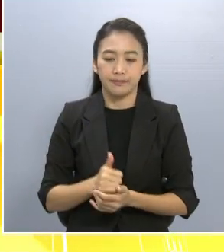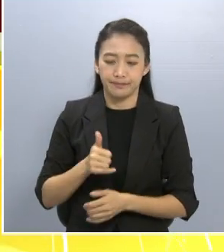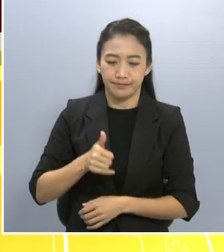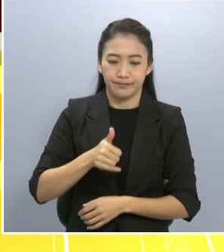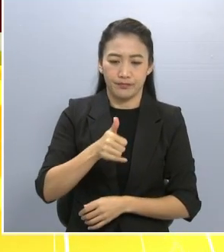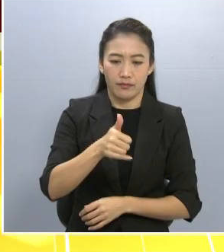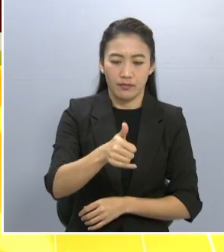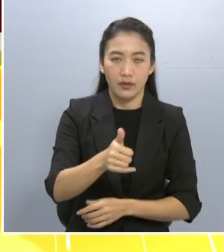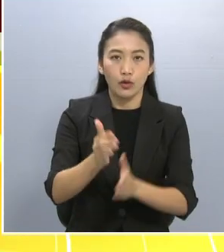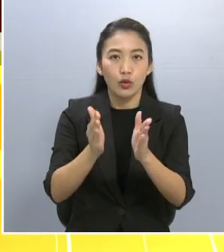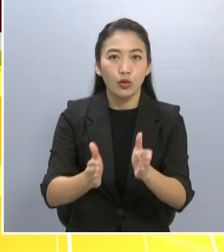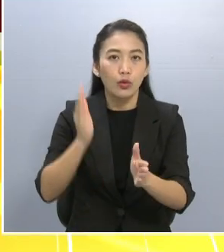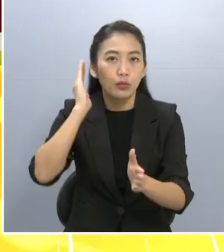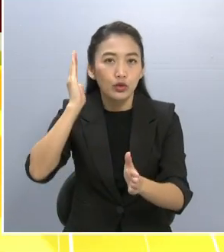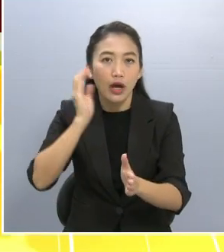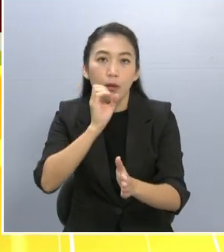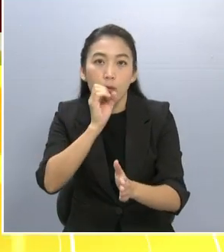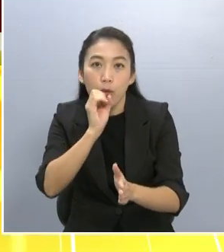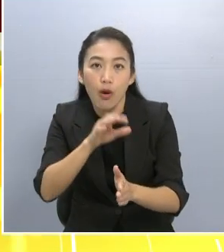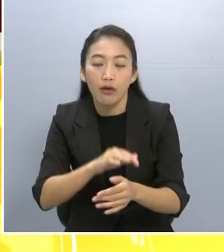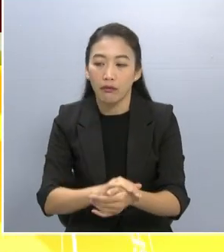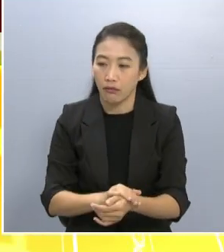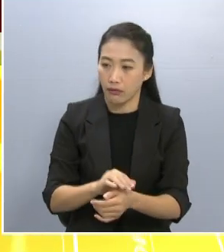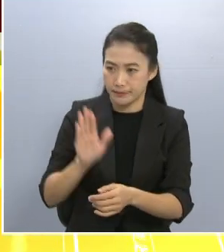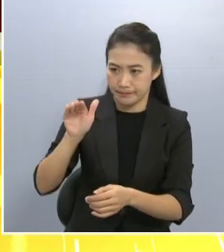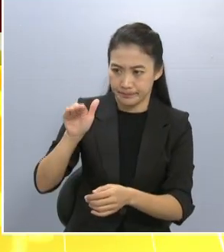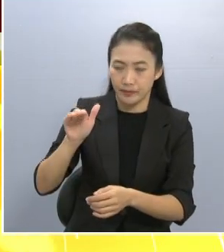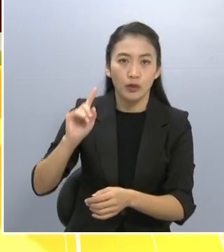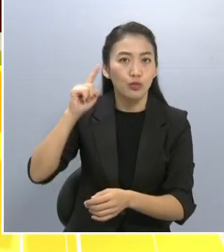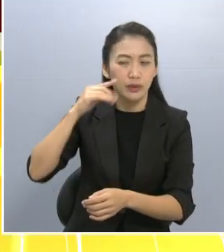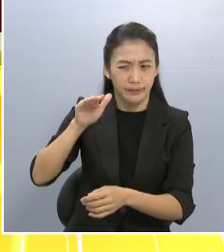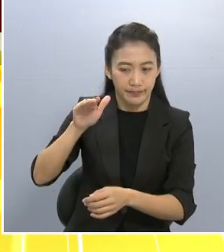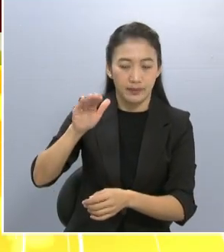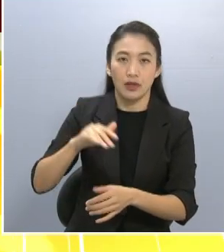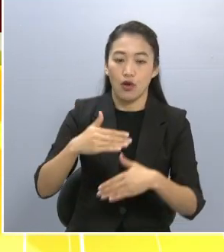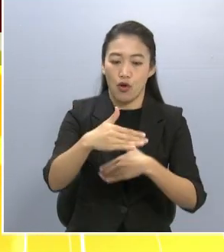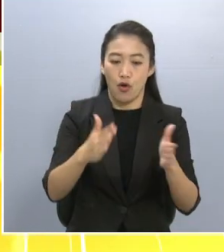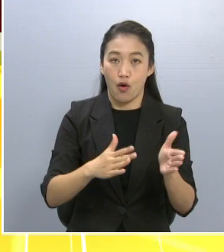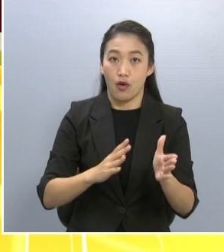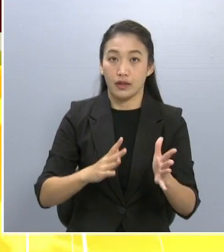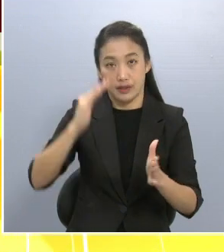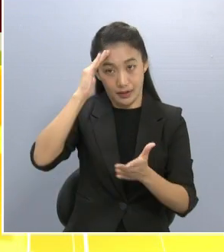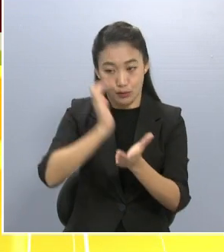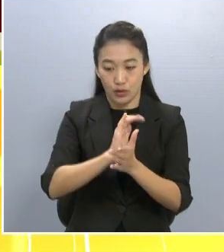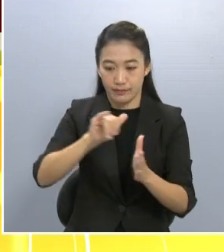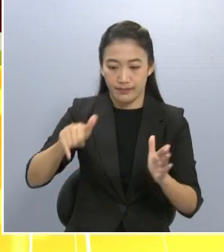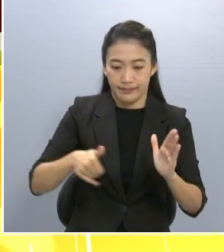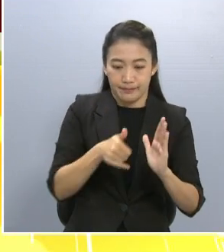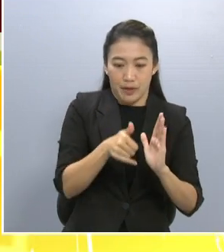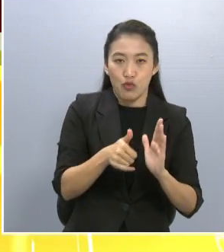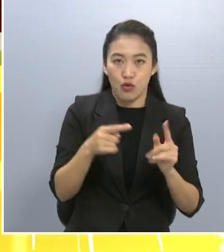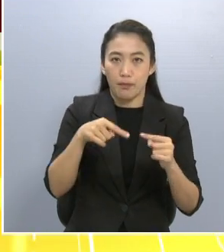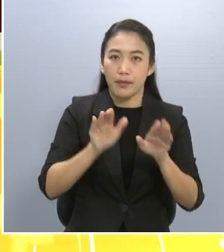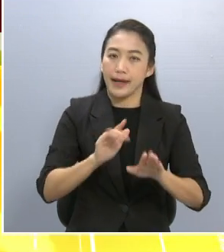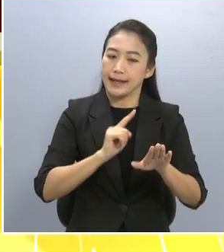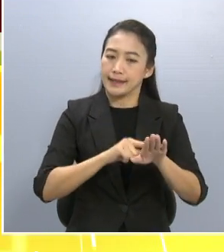ไปที่ห้องปฏิบัติการสืบสวนโรงพักเมืองกาฬสินธุ์ 10นาทีแล้วเดินออกมามณีรัตน์โทรศัพท์แจ้งพันตำรวจ